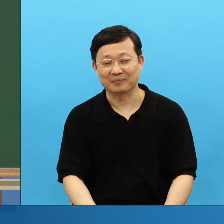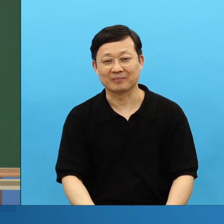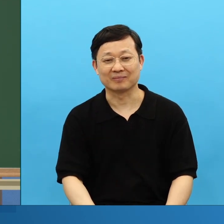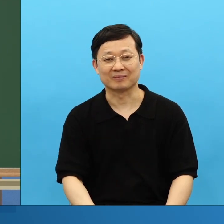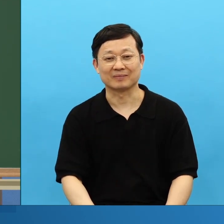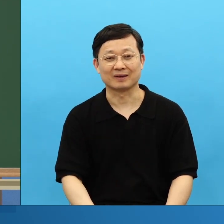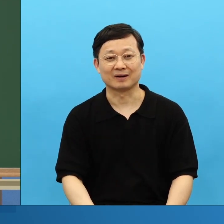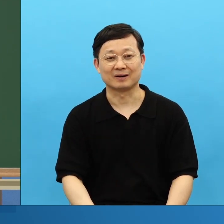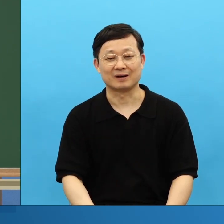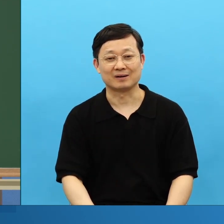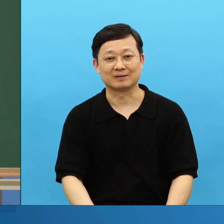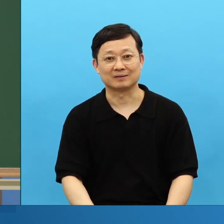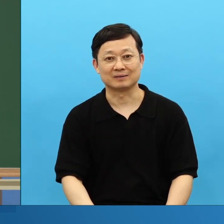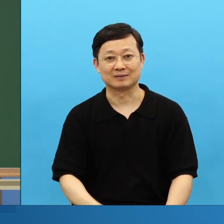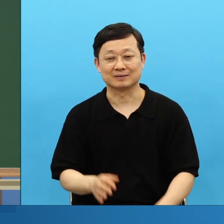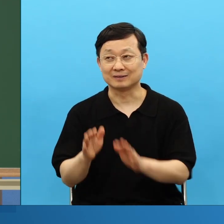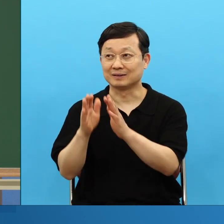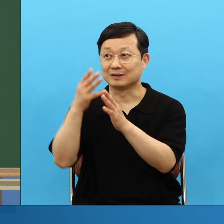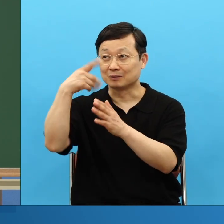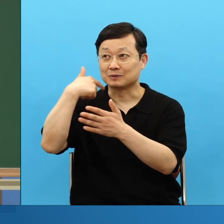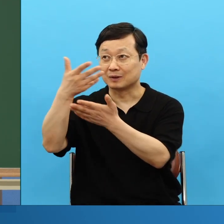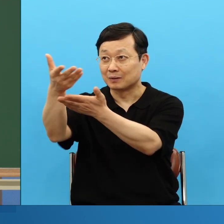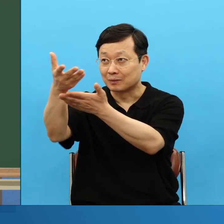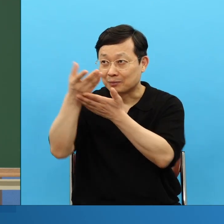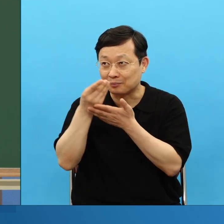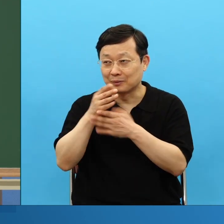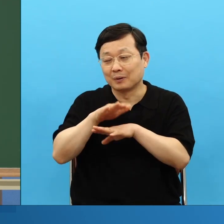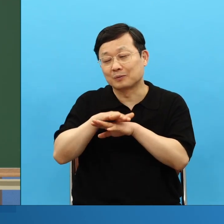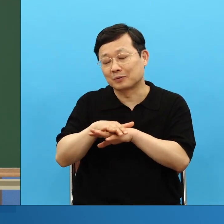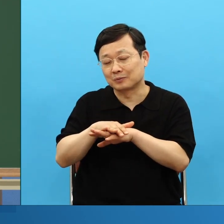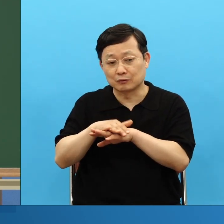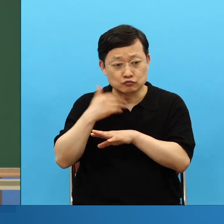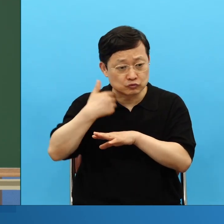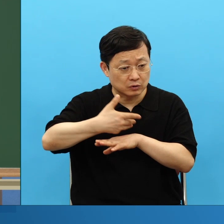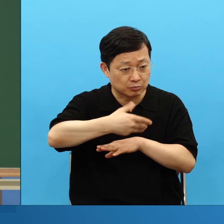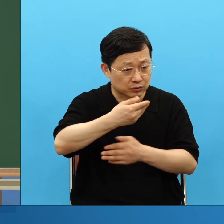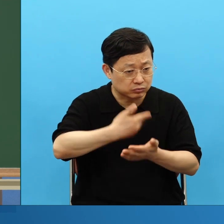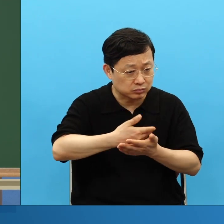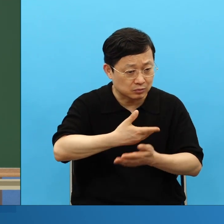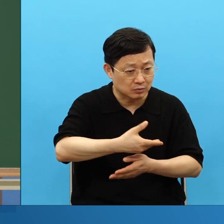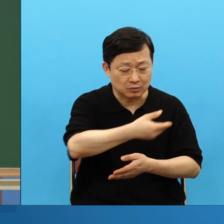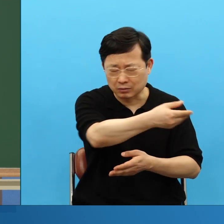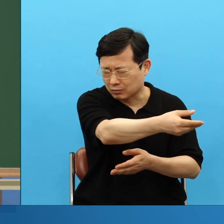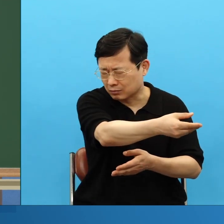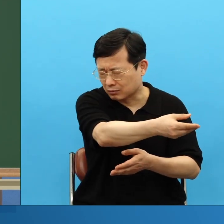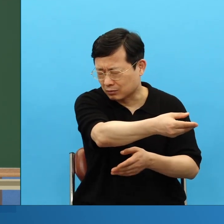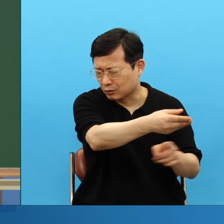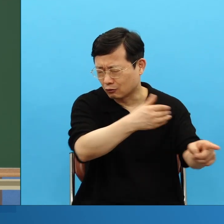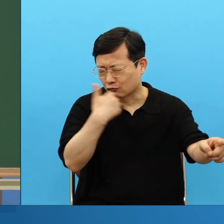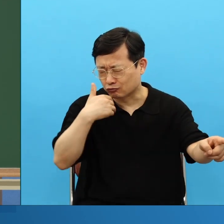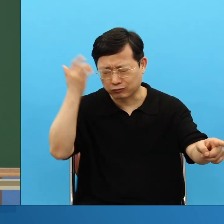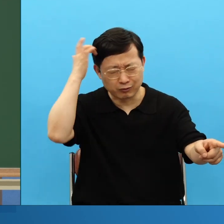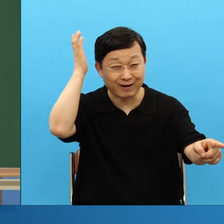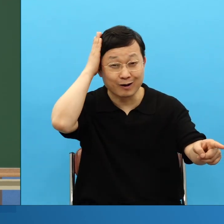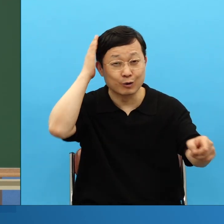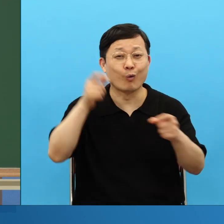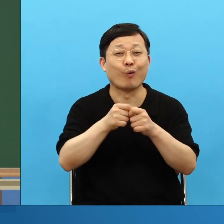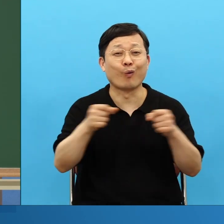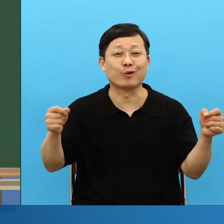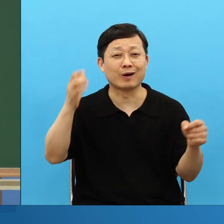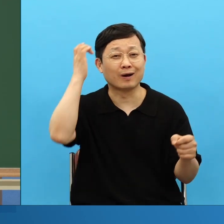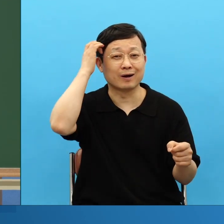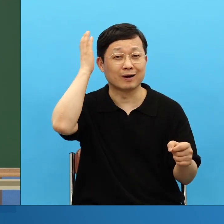근데 제 책을 누군가 빌려갔는데 그거를 제가 소중하게 가지고 있었거든. 안 갖다 주는데 누구 줬는지 모르겠어요, 저도. 그래서